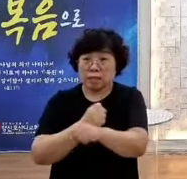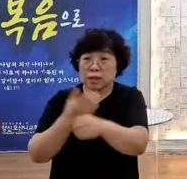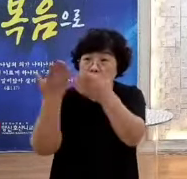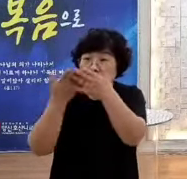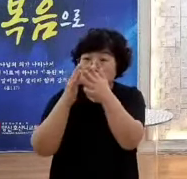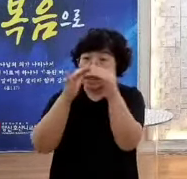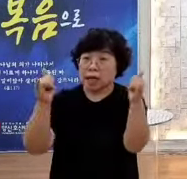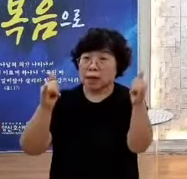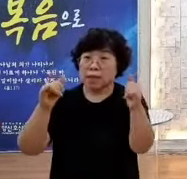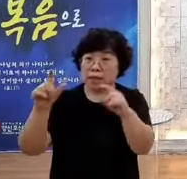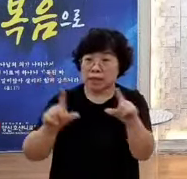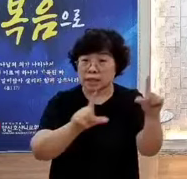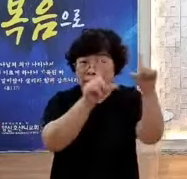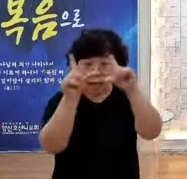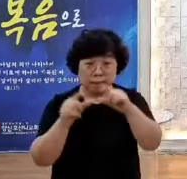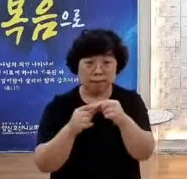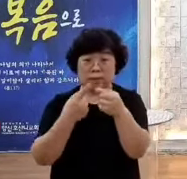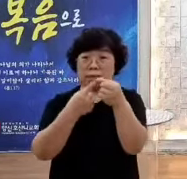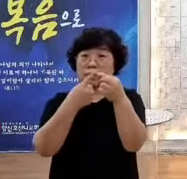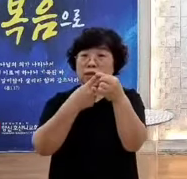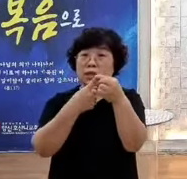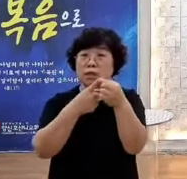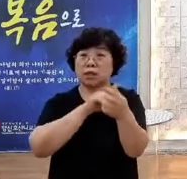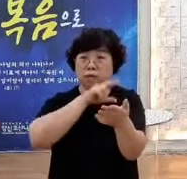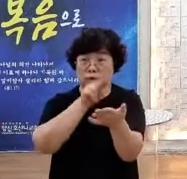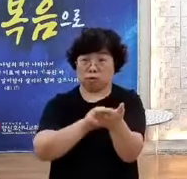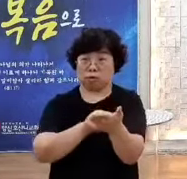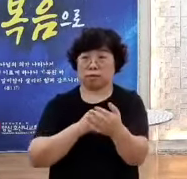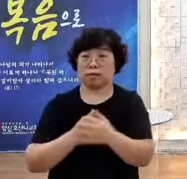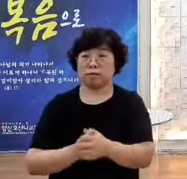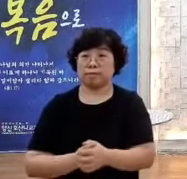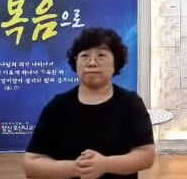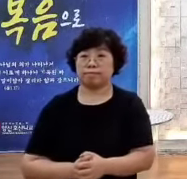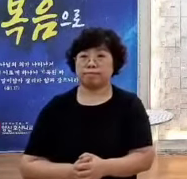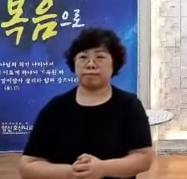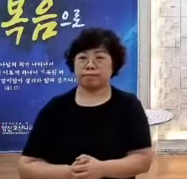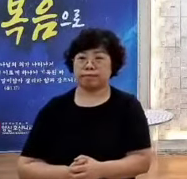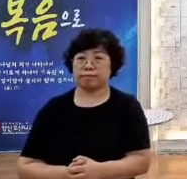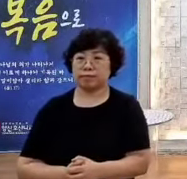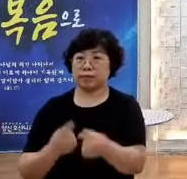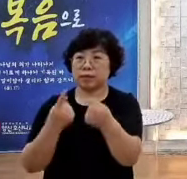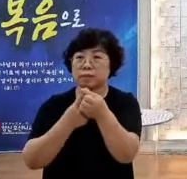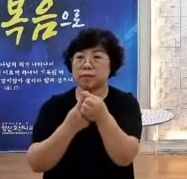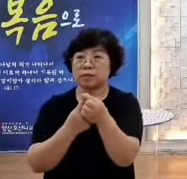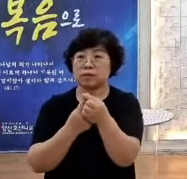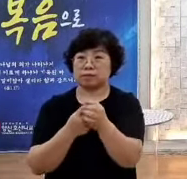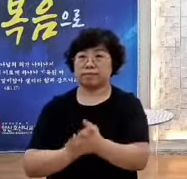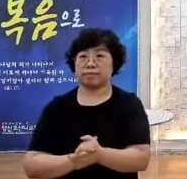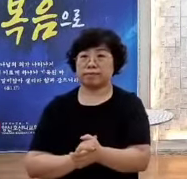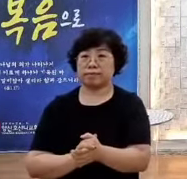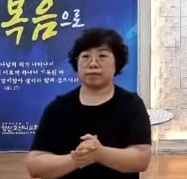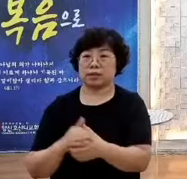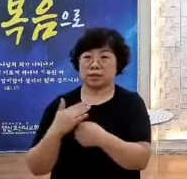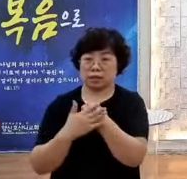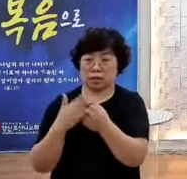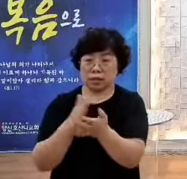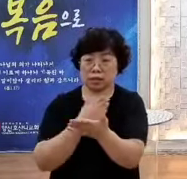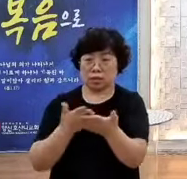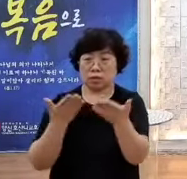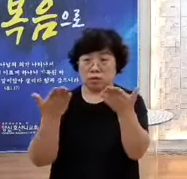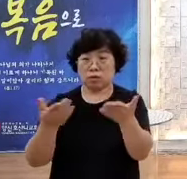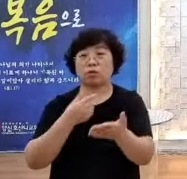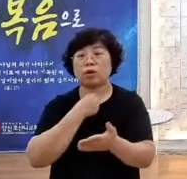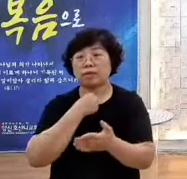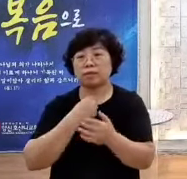삶. 이제 5장이 그런 내용으로 연결되는데 오늘 그 첫 번째 시간을 함께 은혜를 나누기를